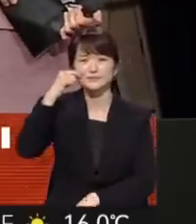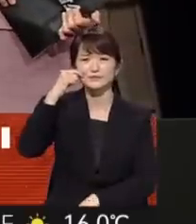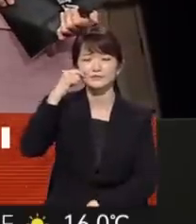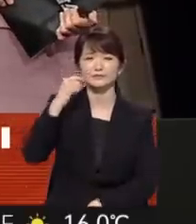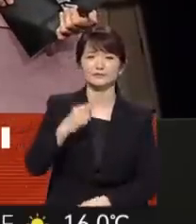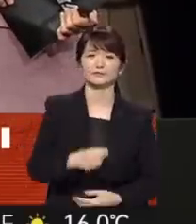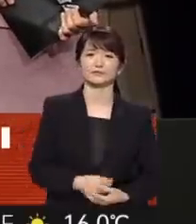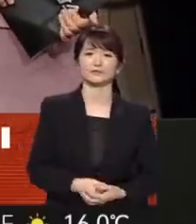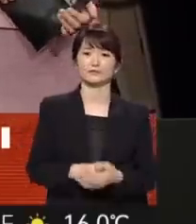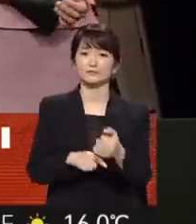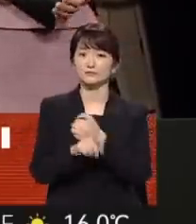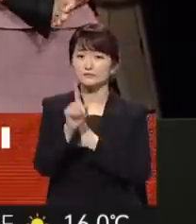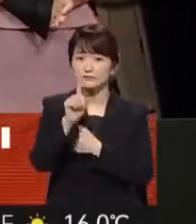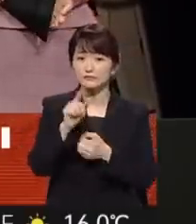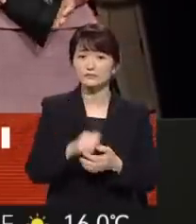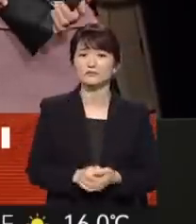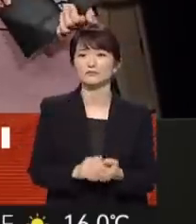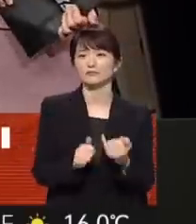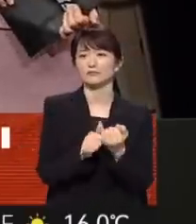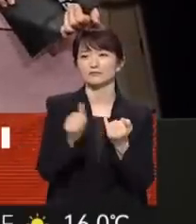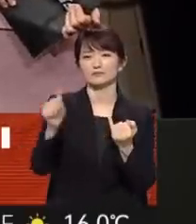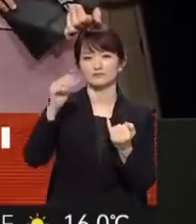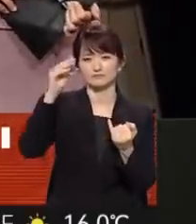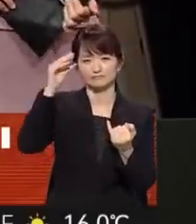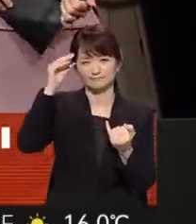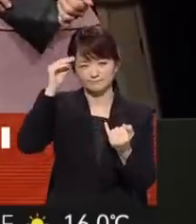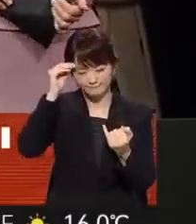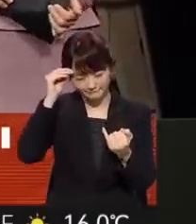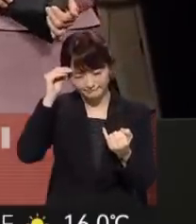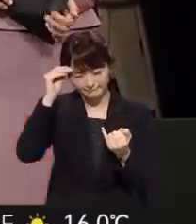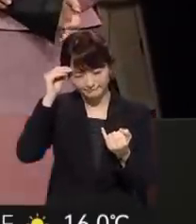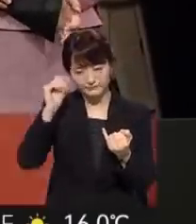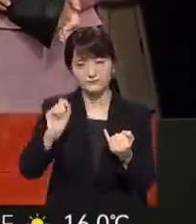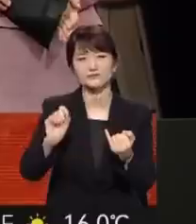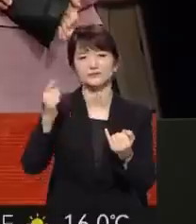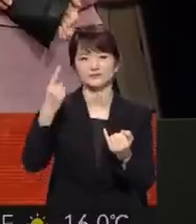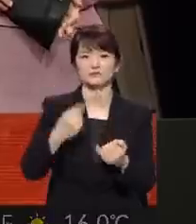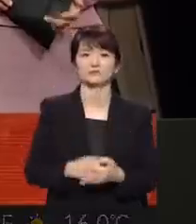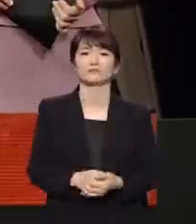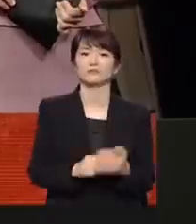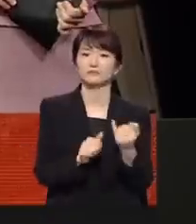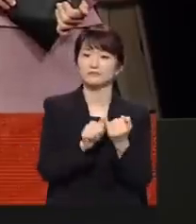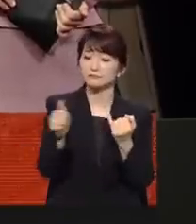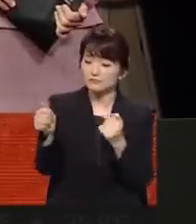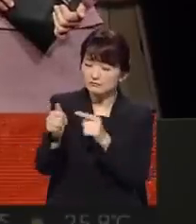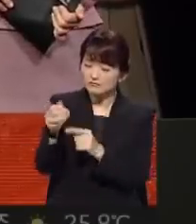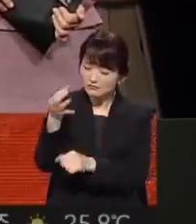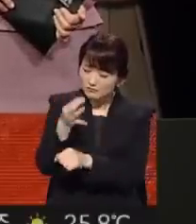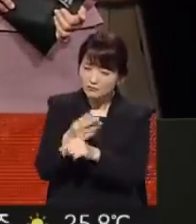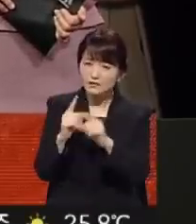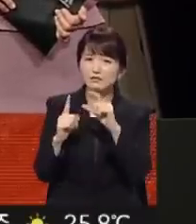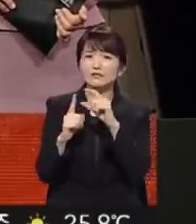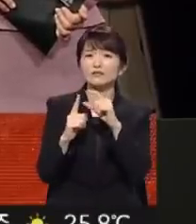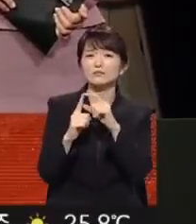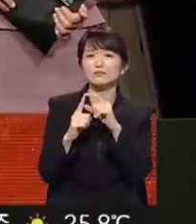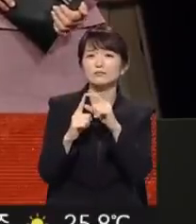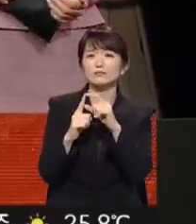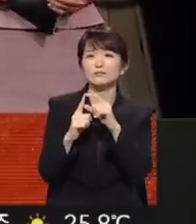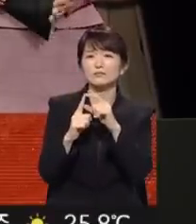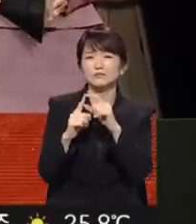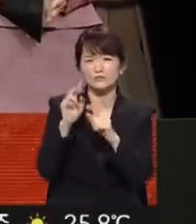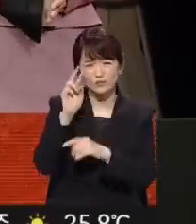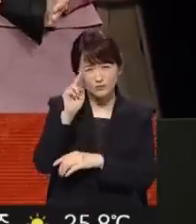선언했다고 합니다. 그 이유는 바로 남편의 백치미 때문인데요. 남편은 간단한 단어조차